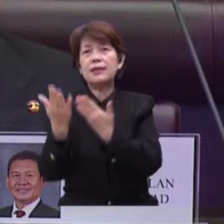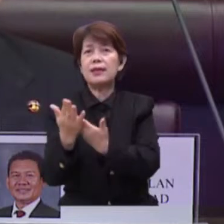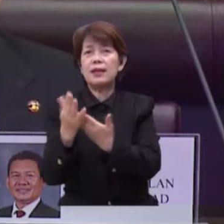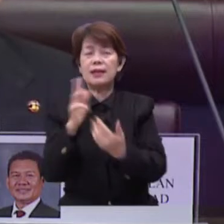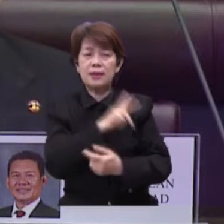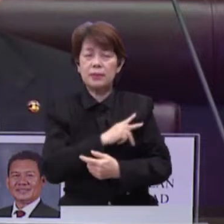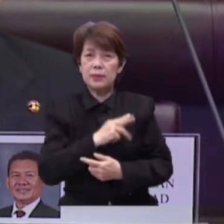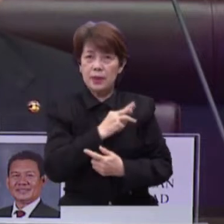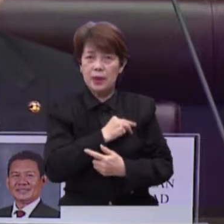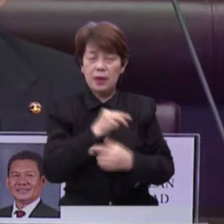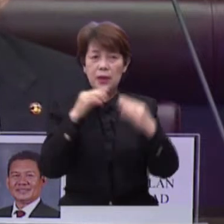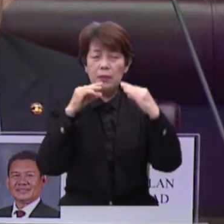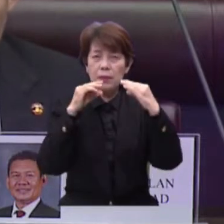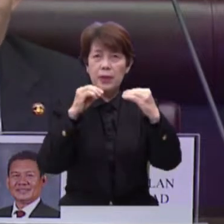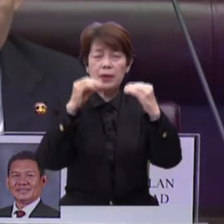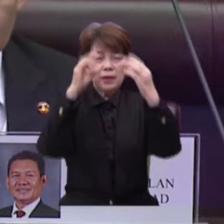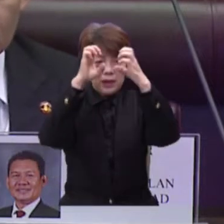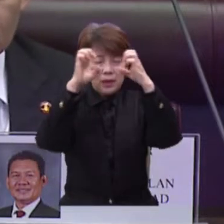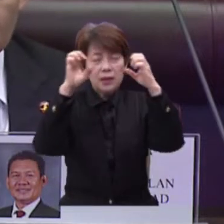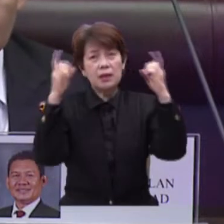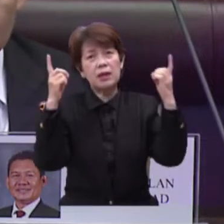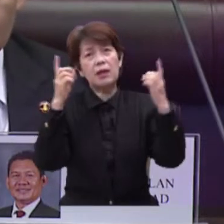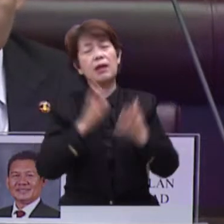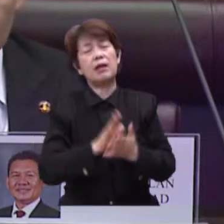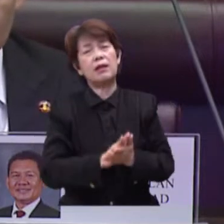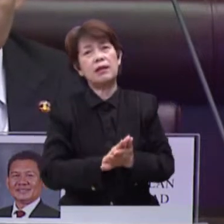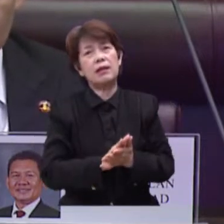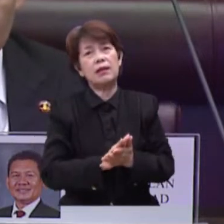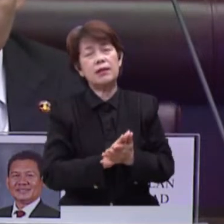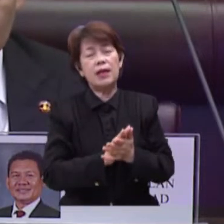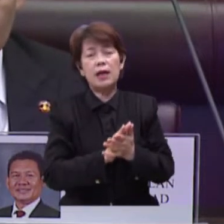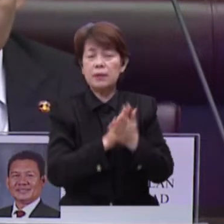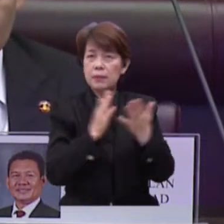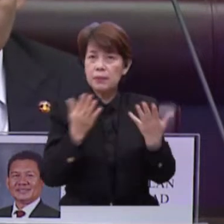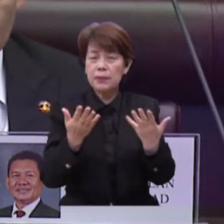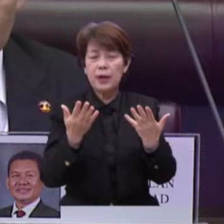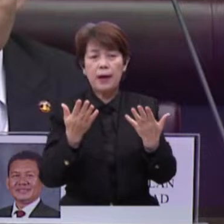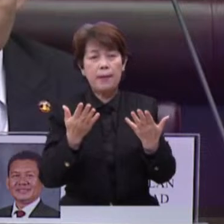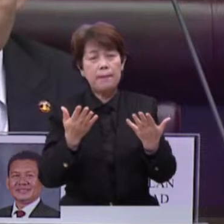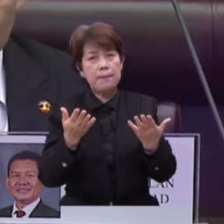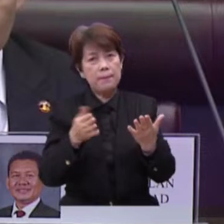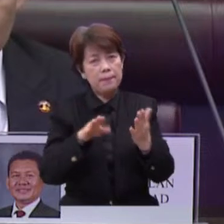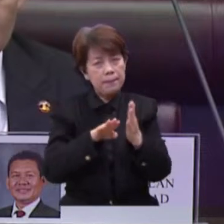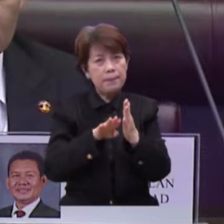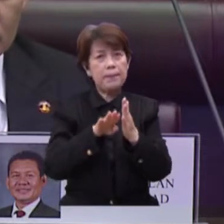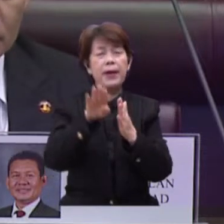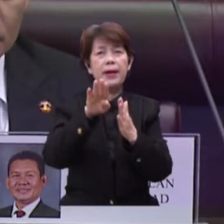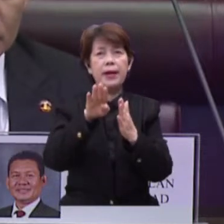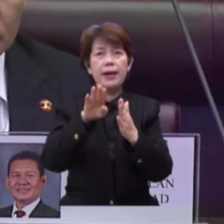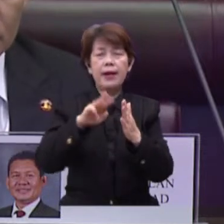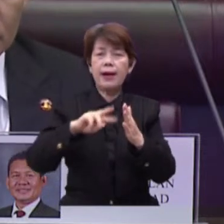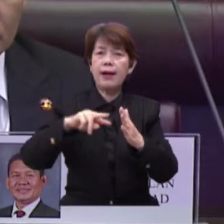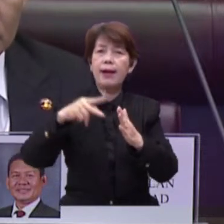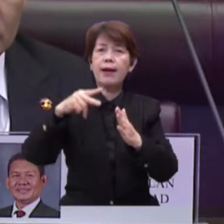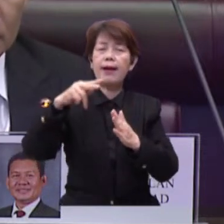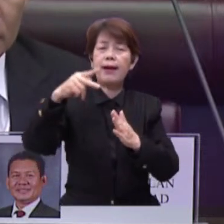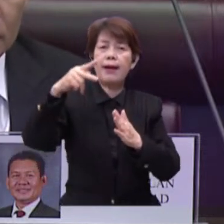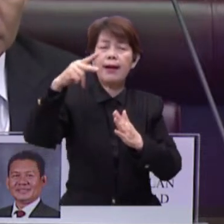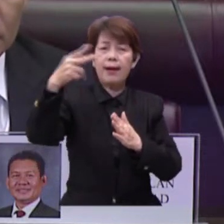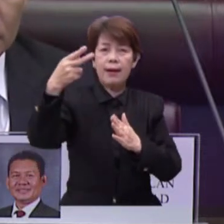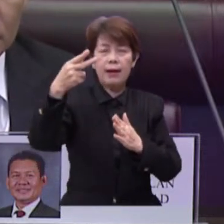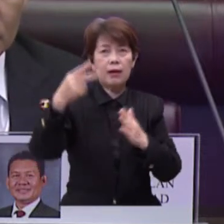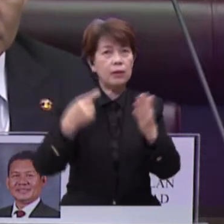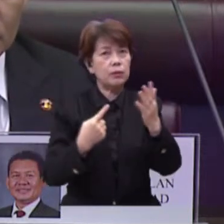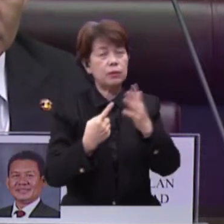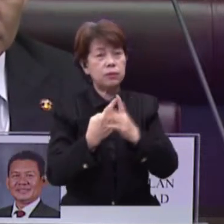Pendidikan dan juga kementerian-kementerian yang berkaitan mempertingkatkan usaha untuk menimbulkan